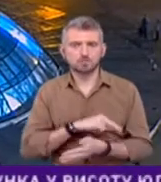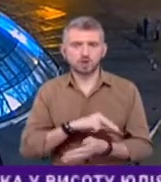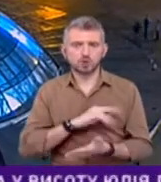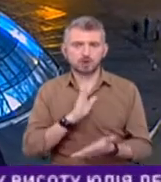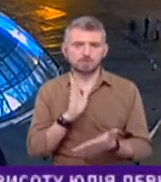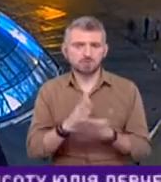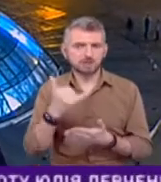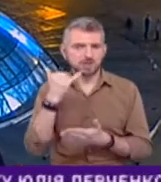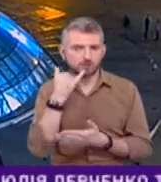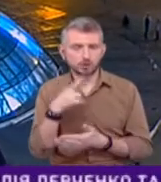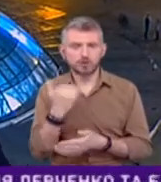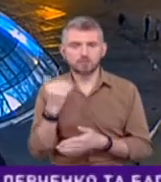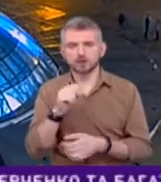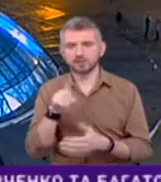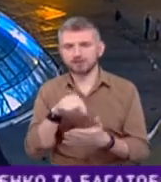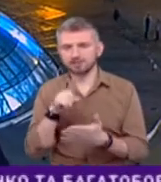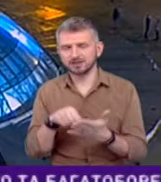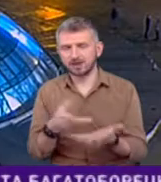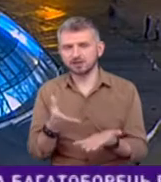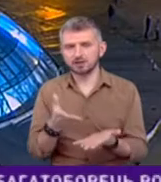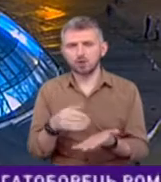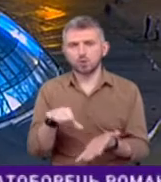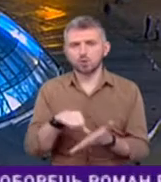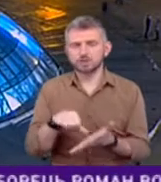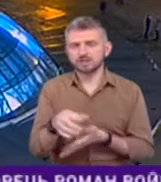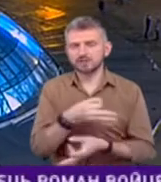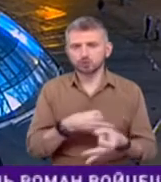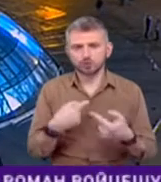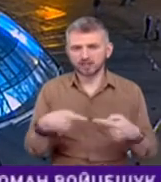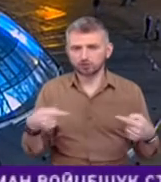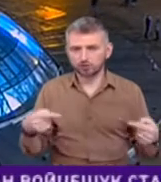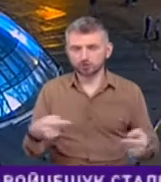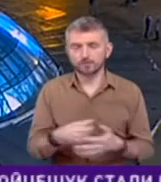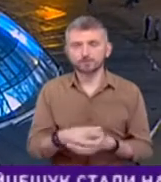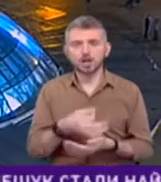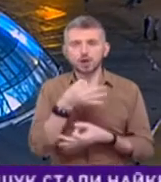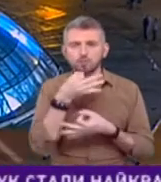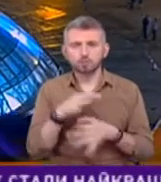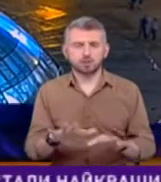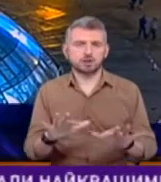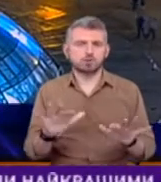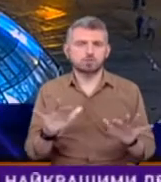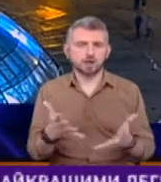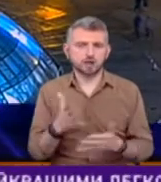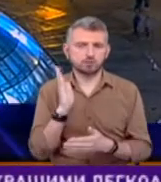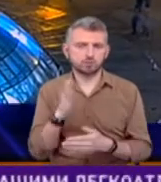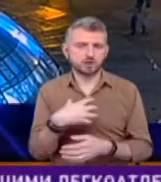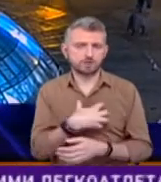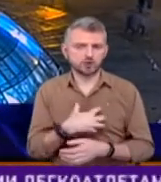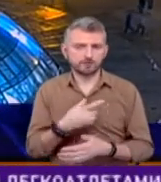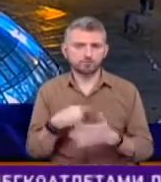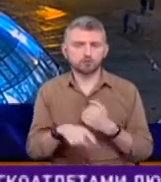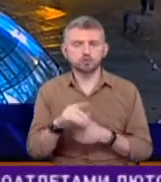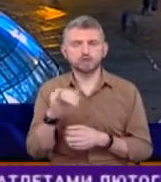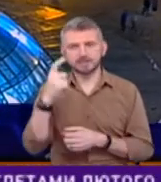прямий телефон для ваших запитань, участі в дискусії тощо. А в будь-якому разі буде важливим, тому що